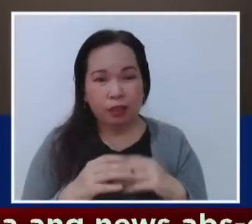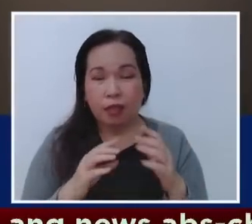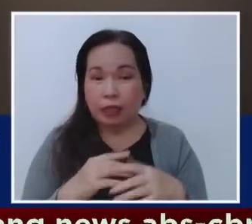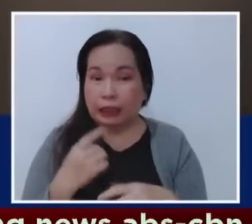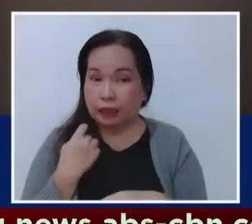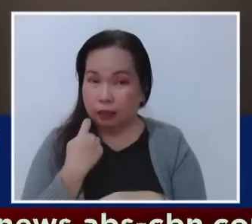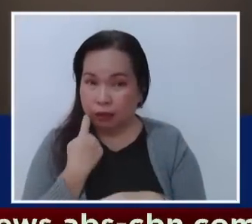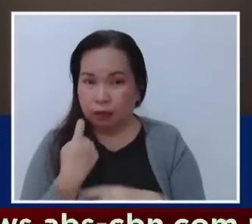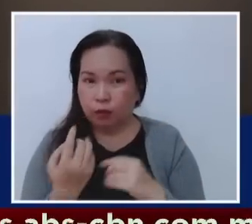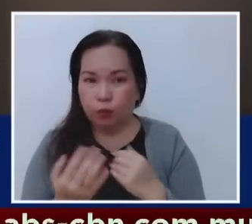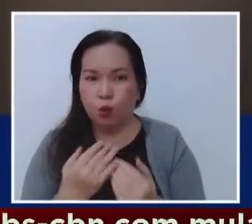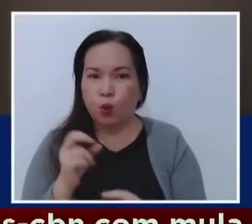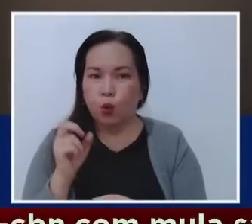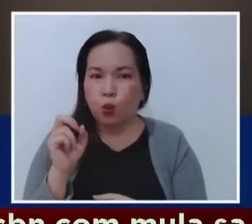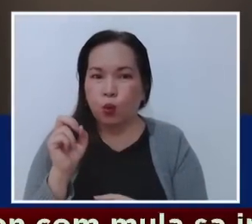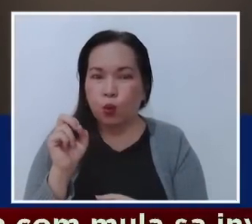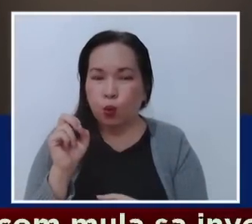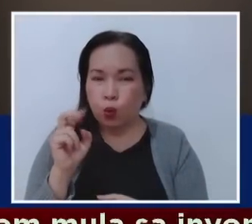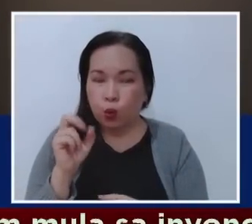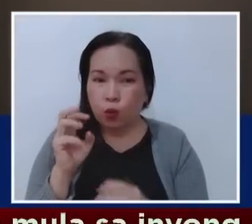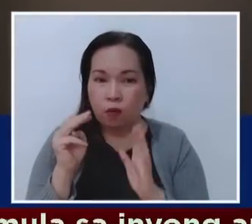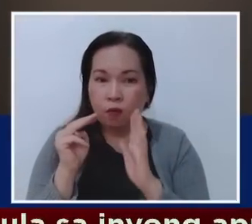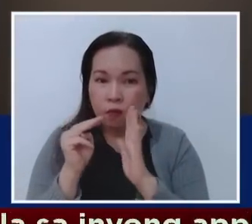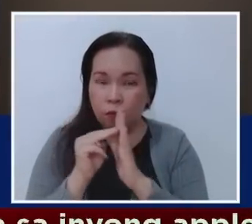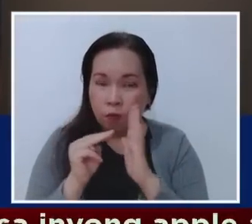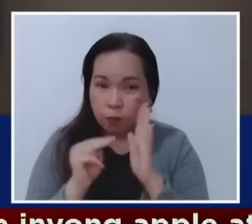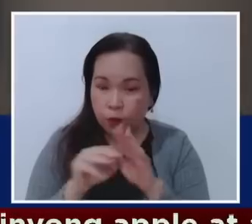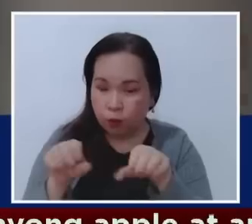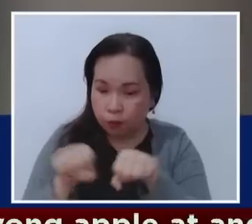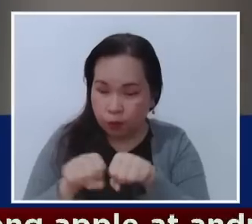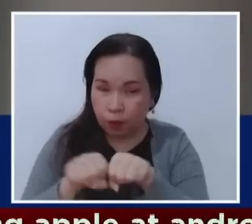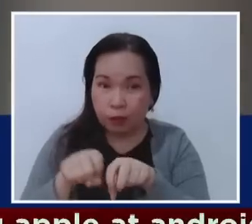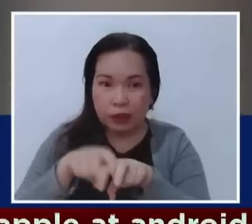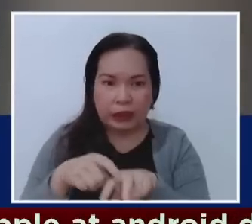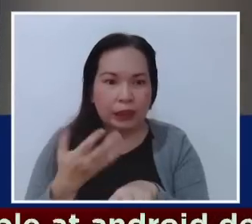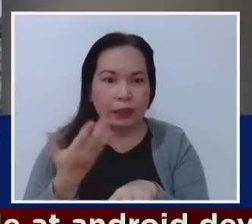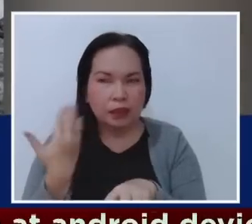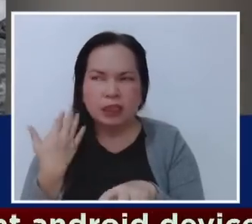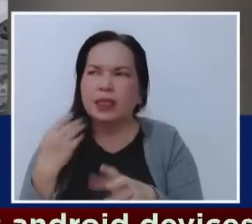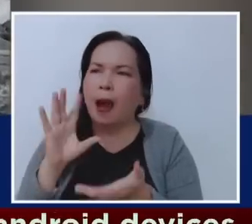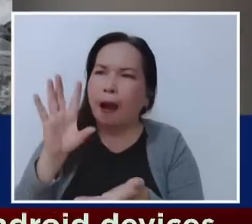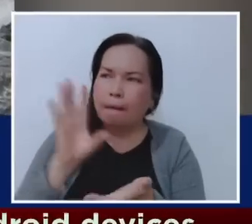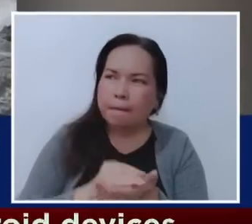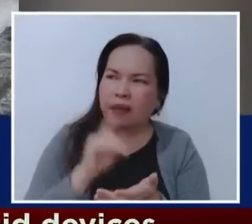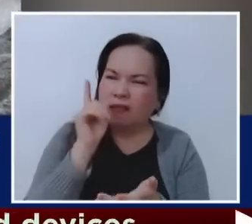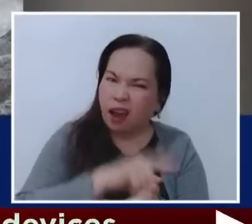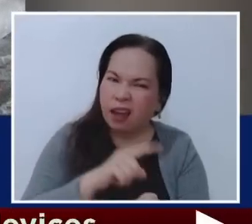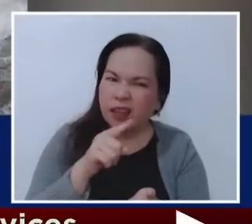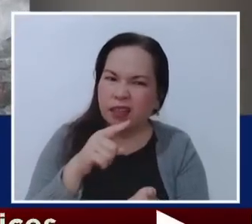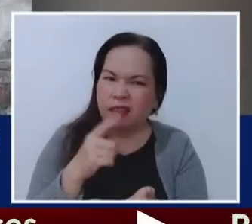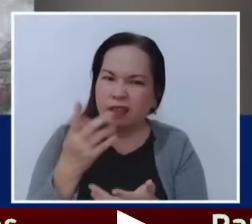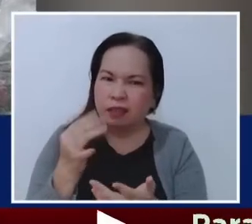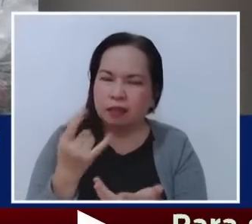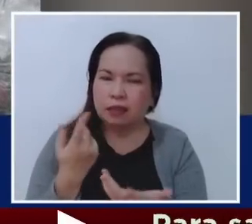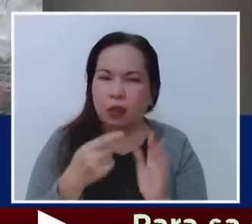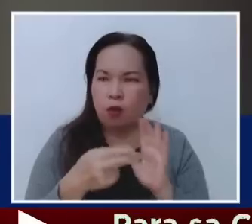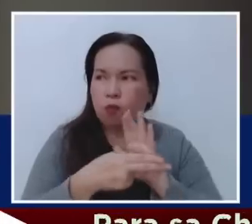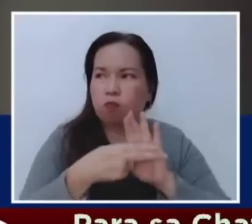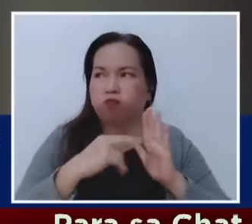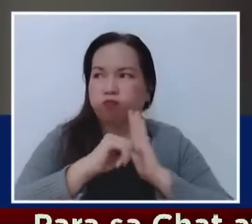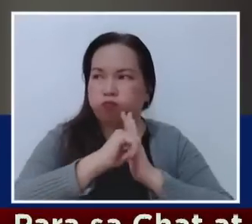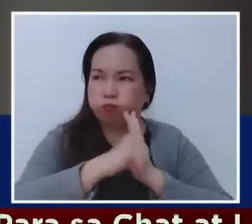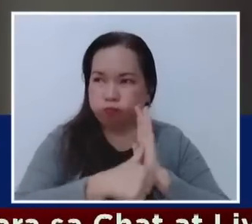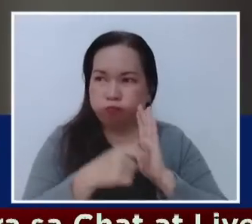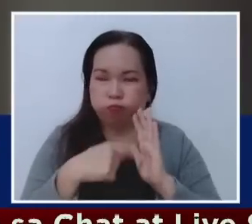higit 2 milyong pares ng sapatos at tsinelas na kopya lang din ang disenyo at logo sa isang kilalang brand ang nasamsam ng Bureau